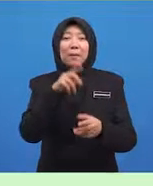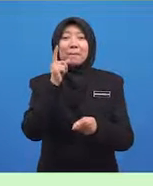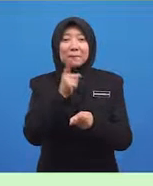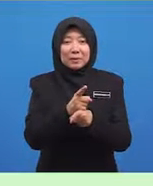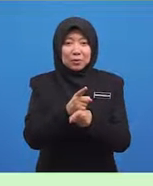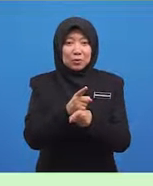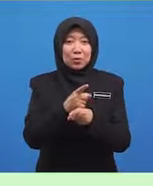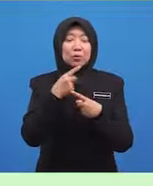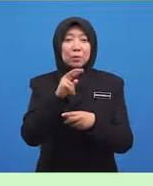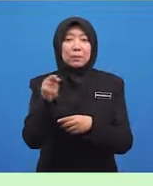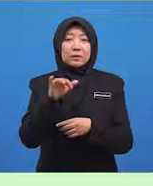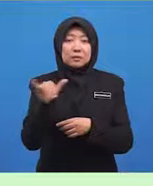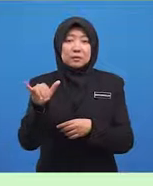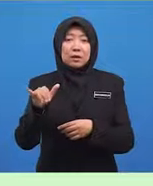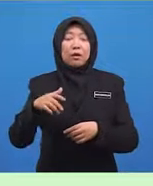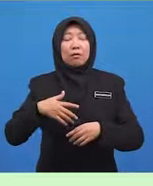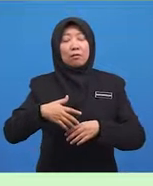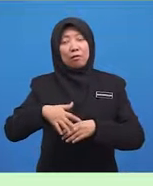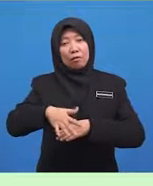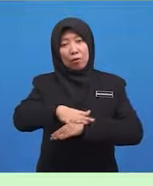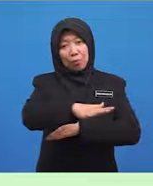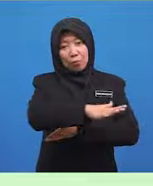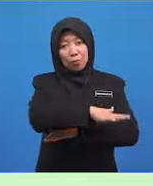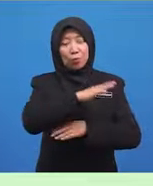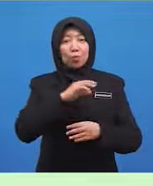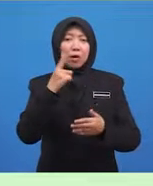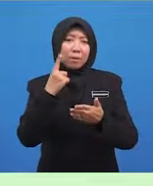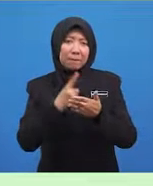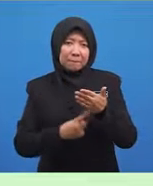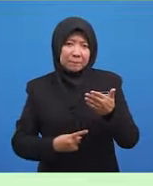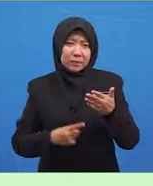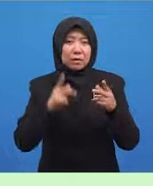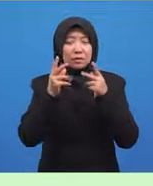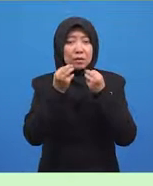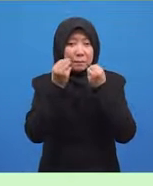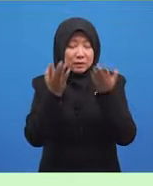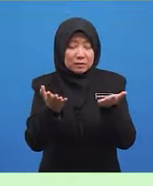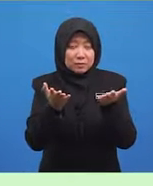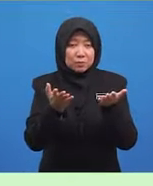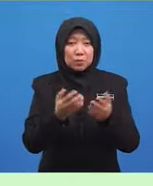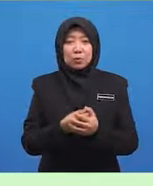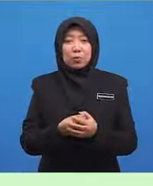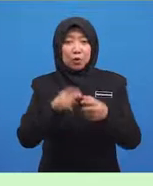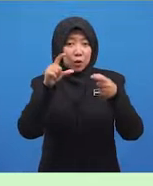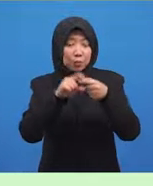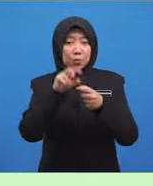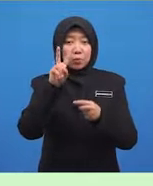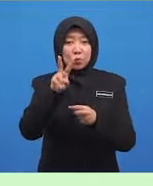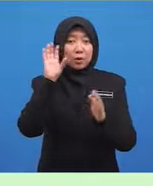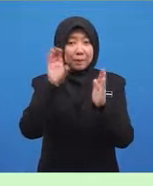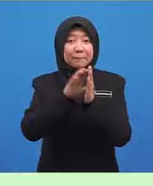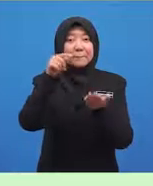betul. Jawapannya ialah laut. Jadi, apakah kata majmuk hasil gabungan dua gambar